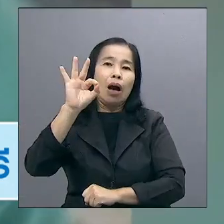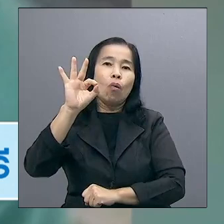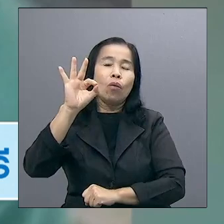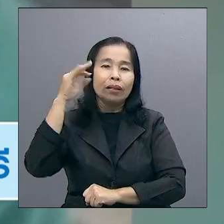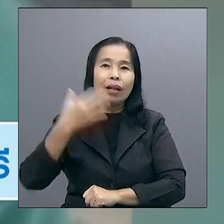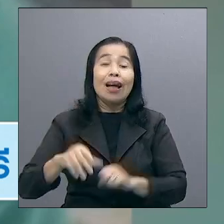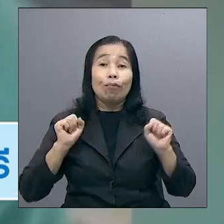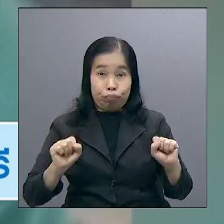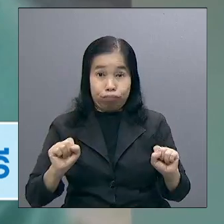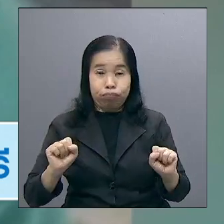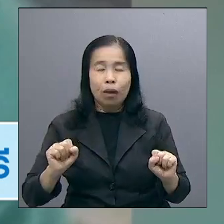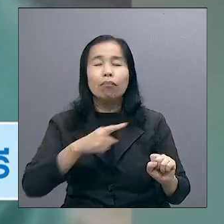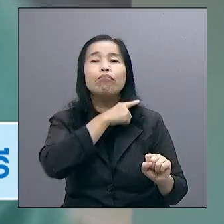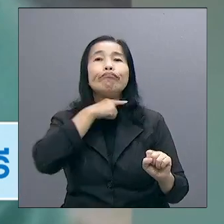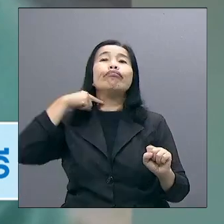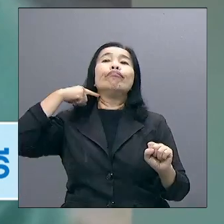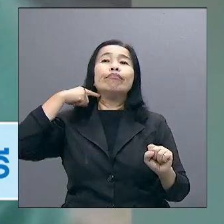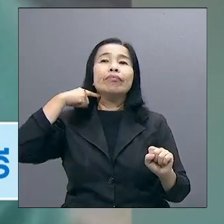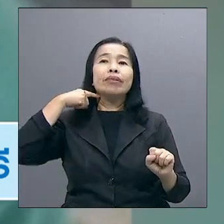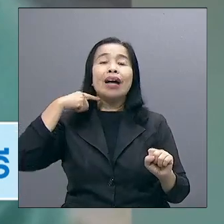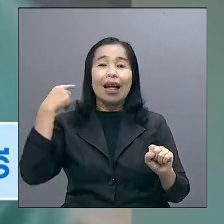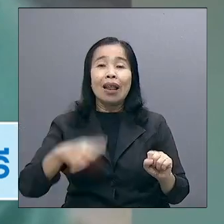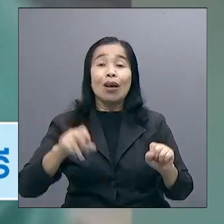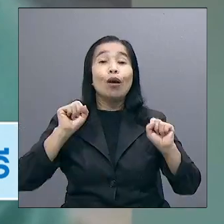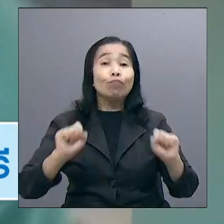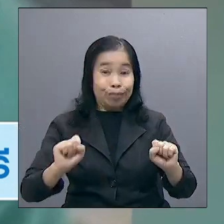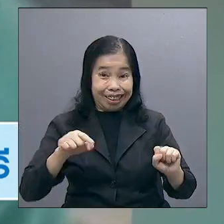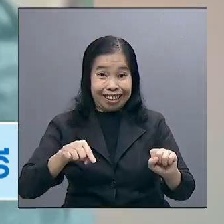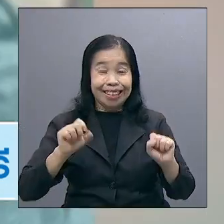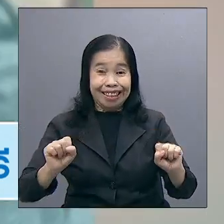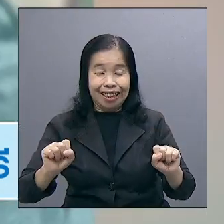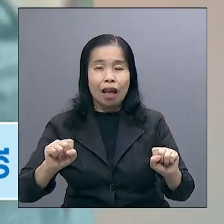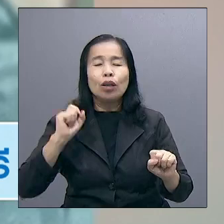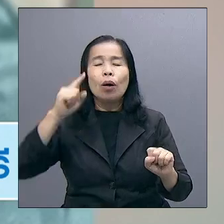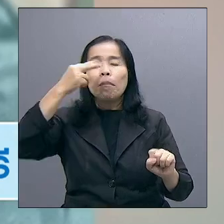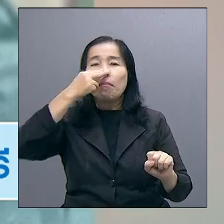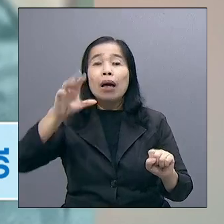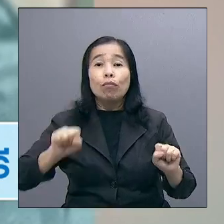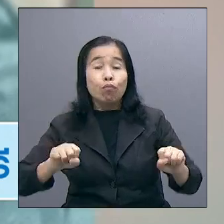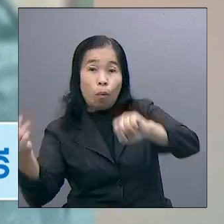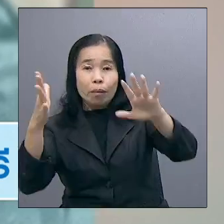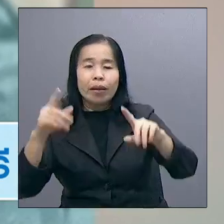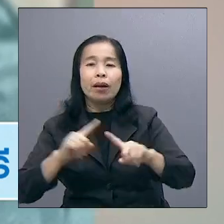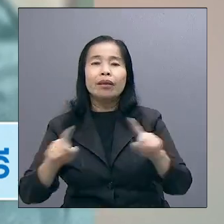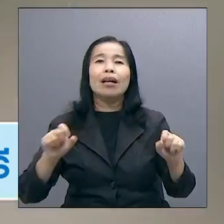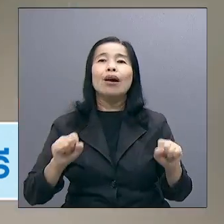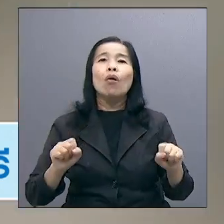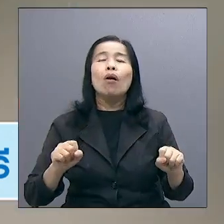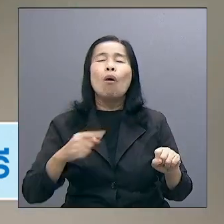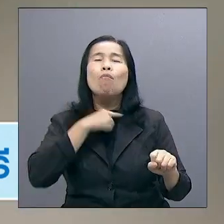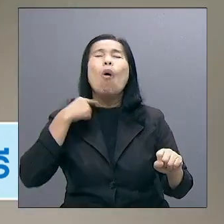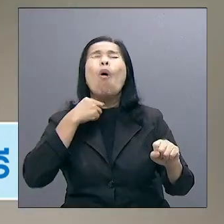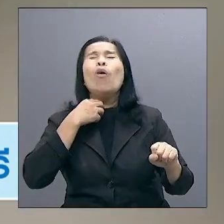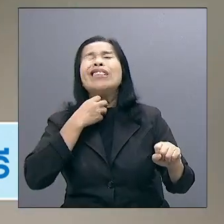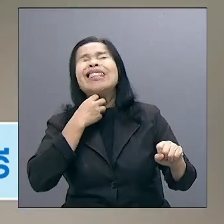เป็นผู้ขี่รถจักยานยนต์รถจกยานยนตเนี่เขาบอกว่า ตอนนั้นไม่ลมนะคะแต่ว่าคนที่ขี่ไดรับปัดเจ็บ